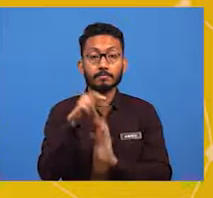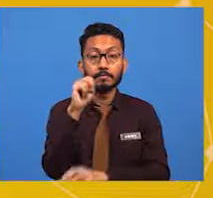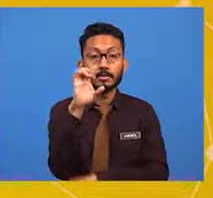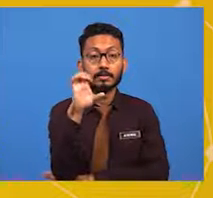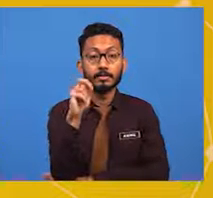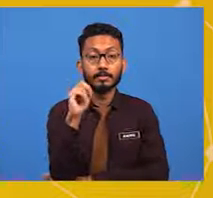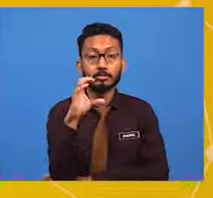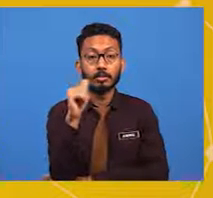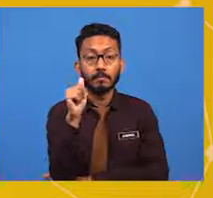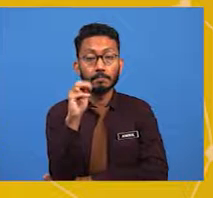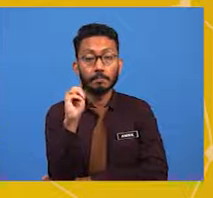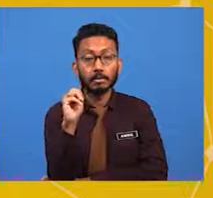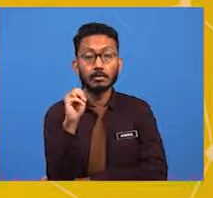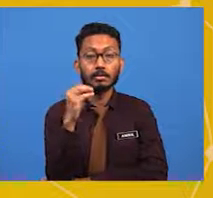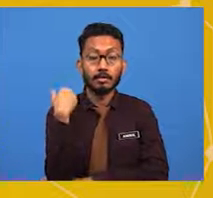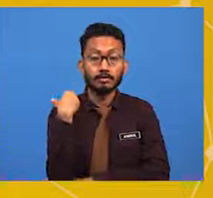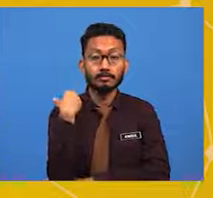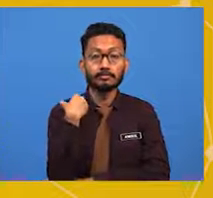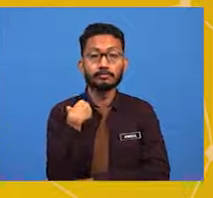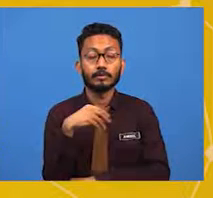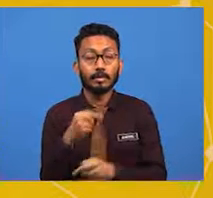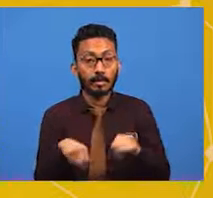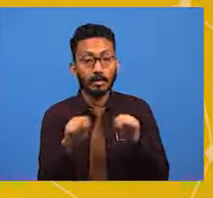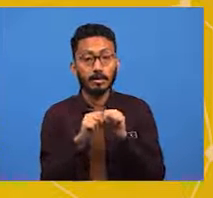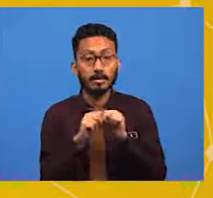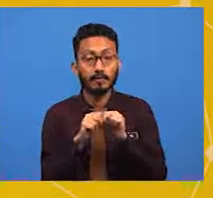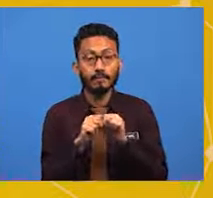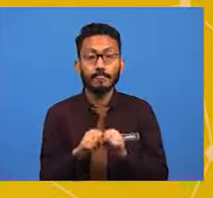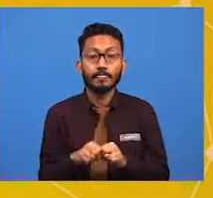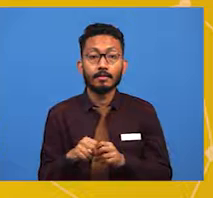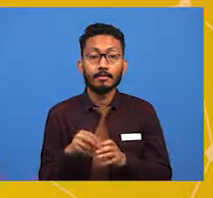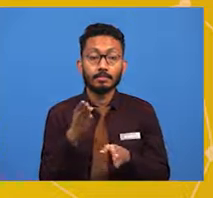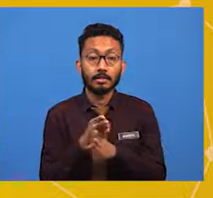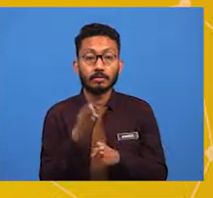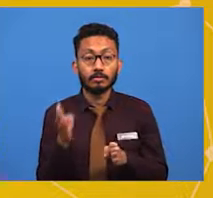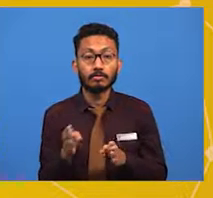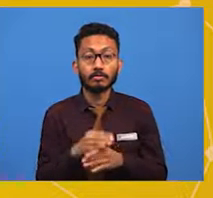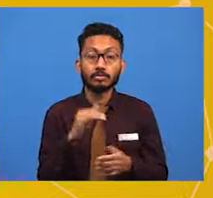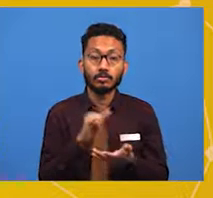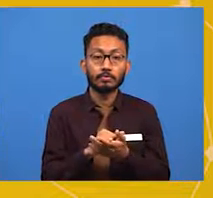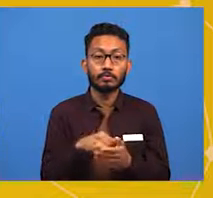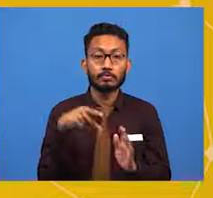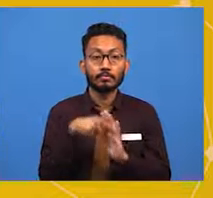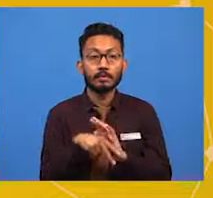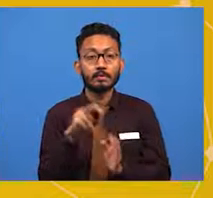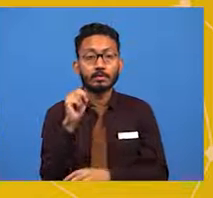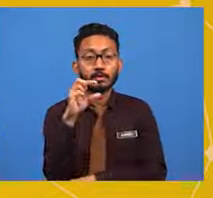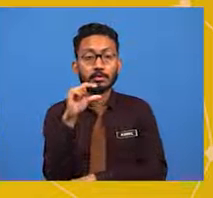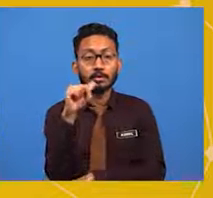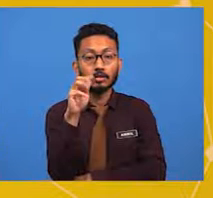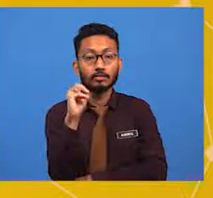dan disertakan dengan nilai. Di samping itu, pengecam suatu pemboleh ubah